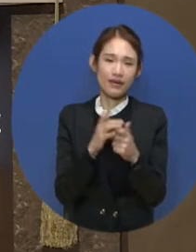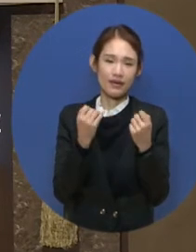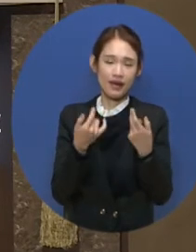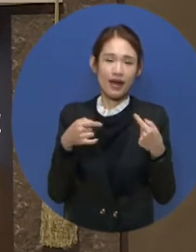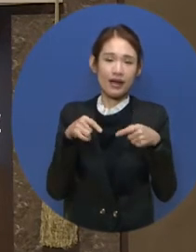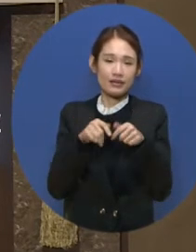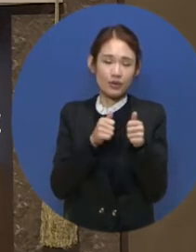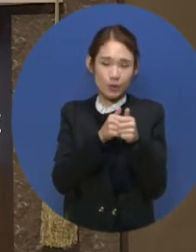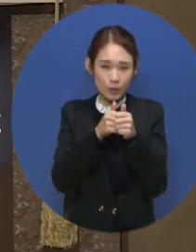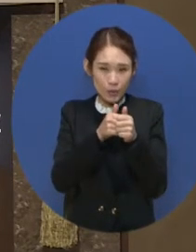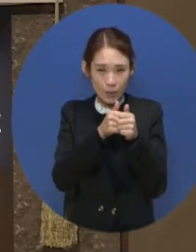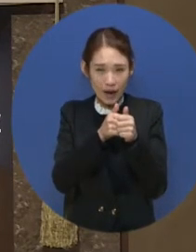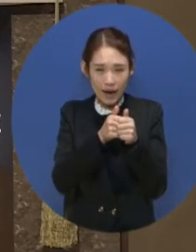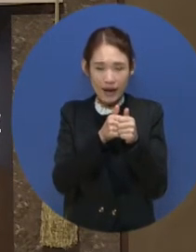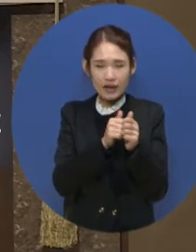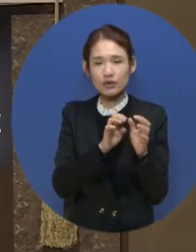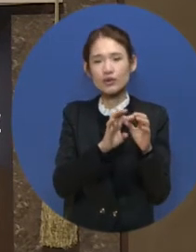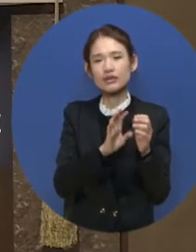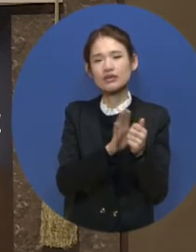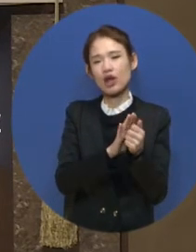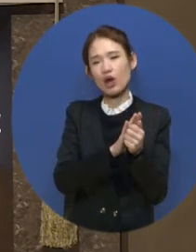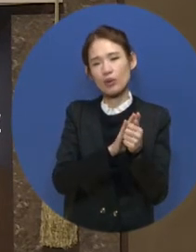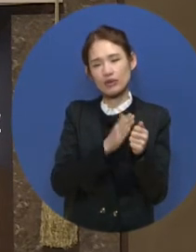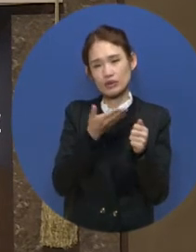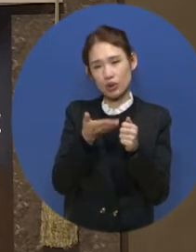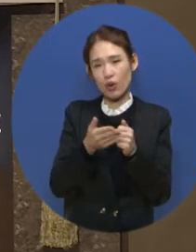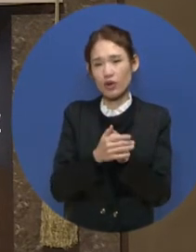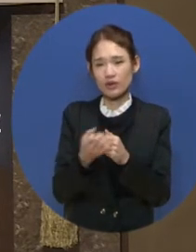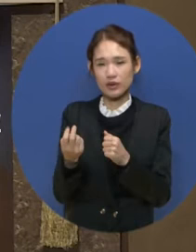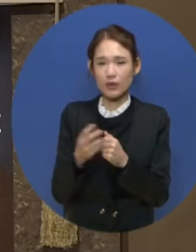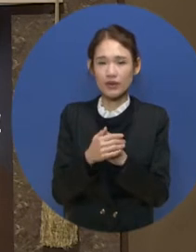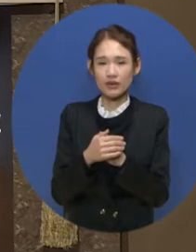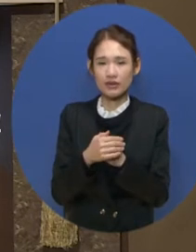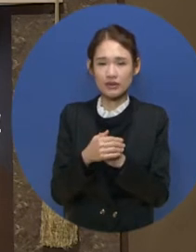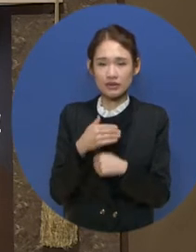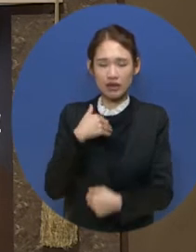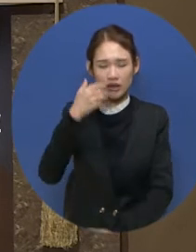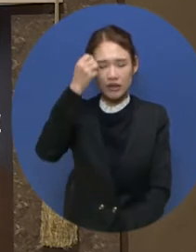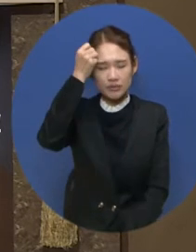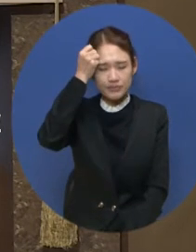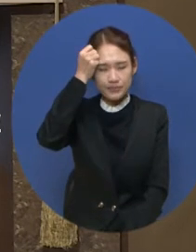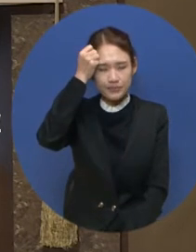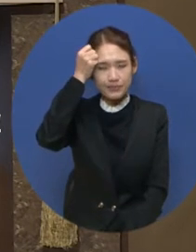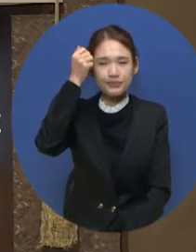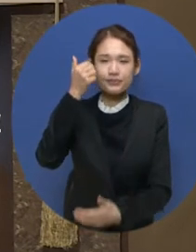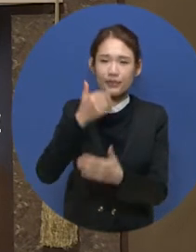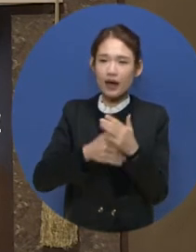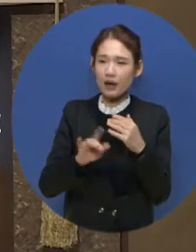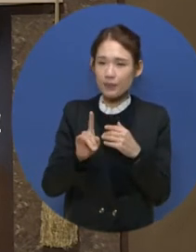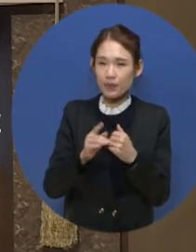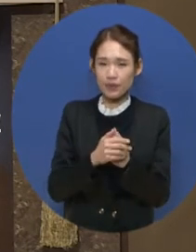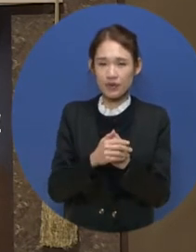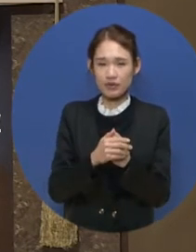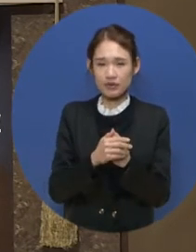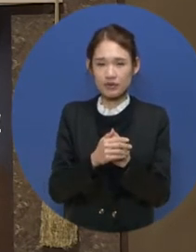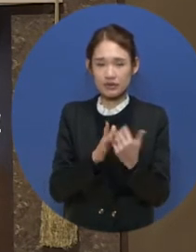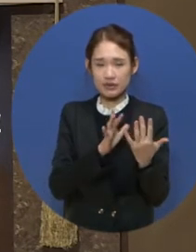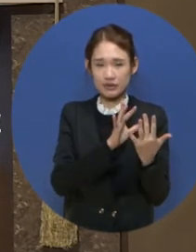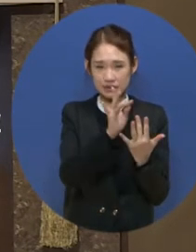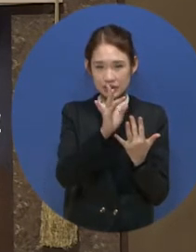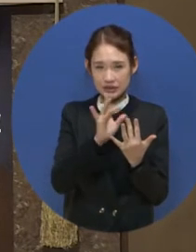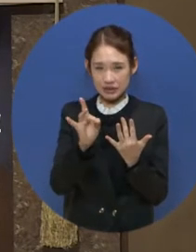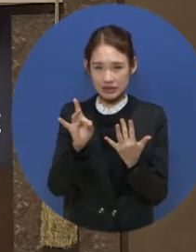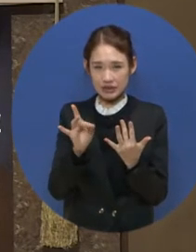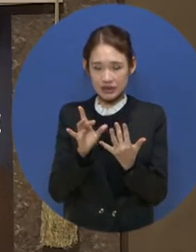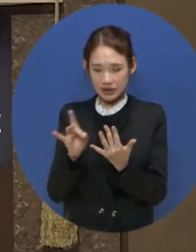동행하면서 서비스를 주기도 하고 예 특히 이제 저희가 좀 기억에 남는 것은 요즘 선배를 진리에의 진료소